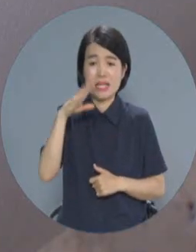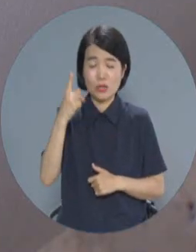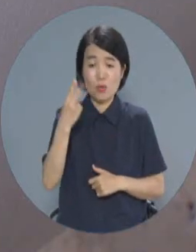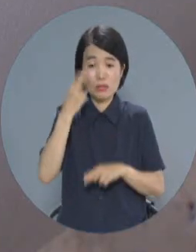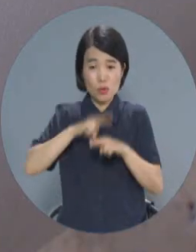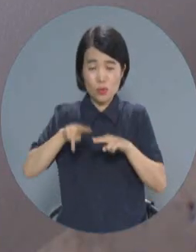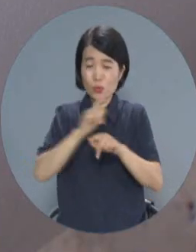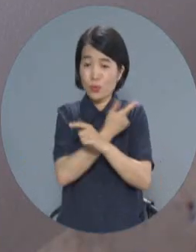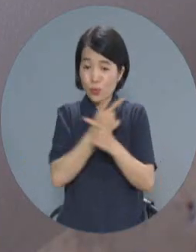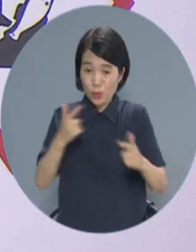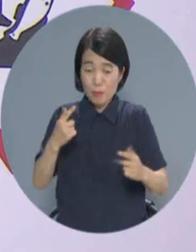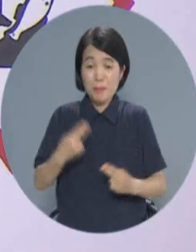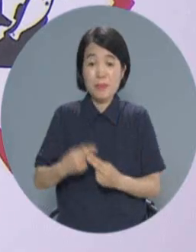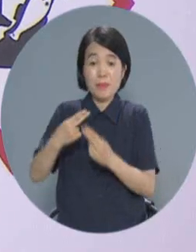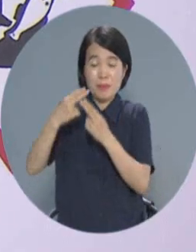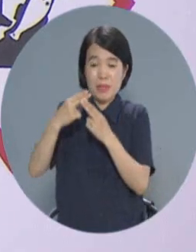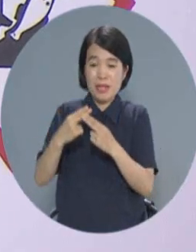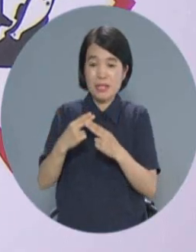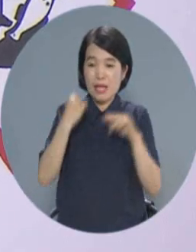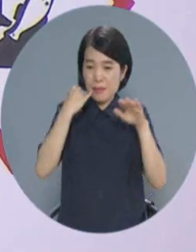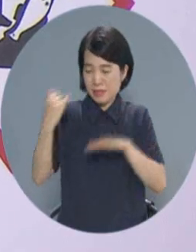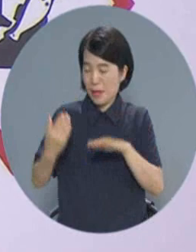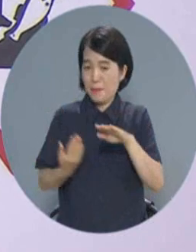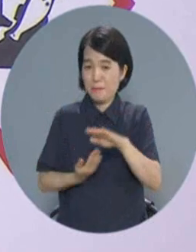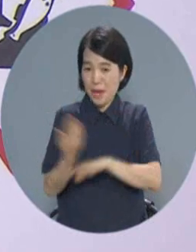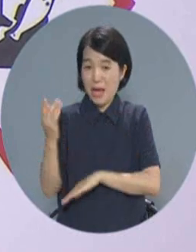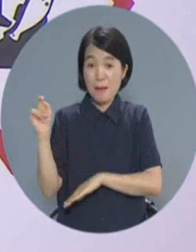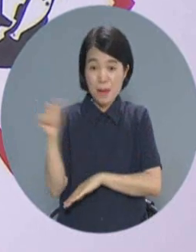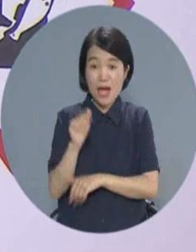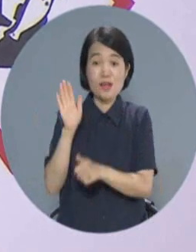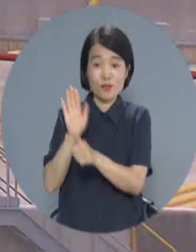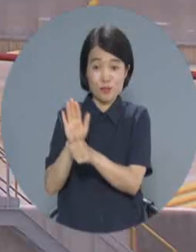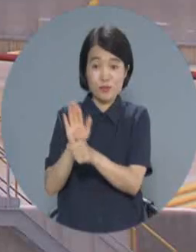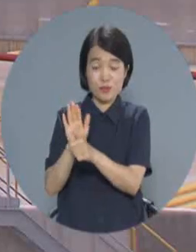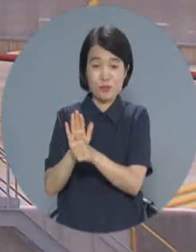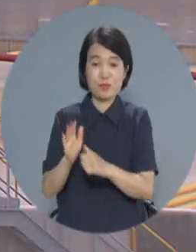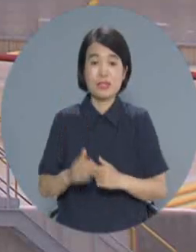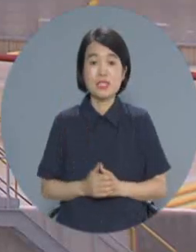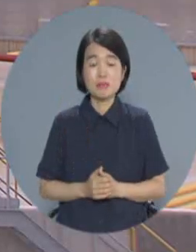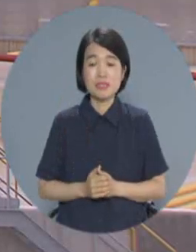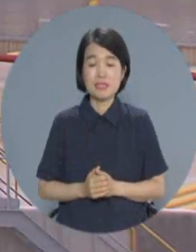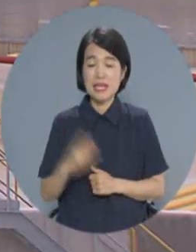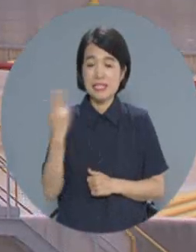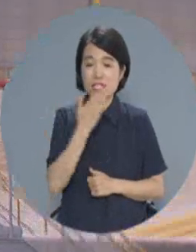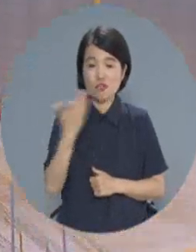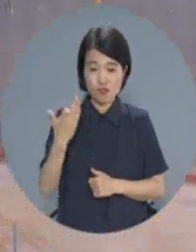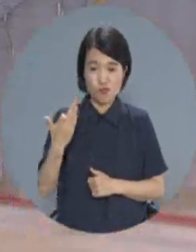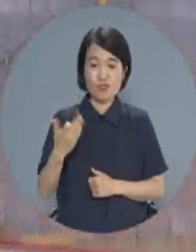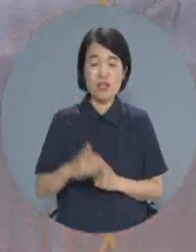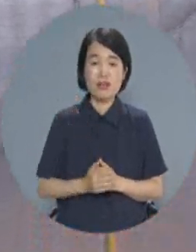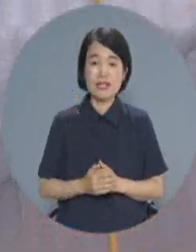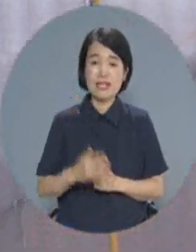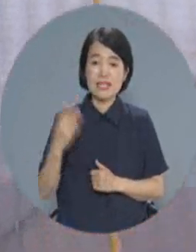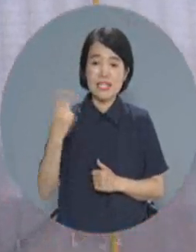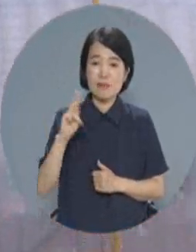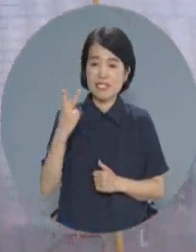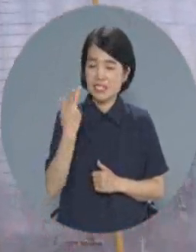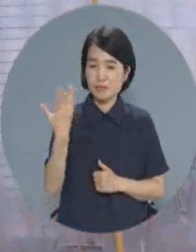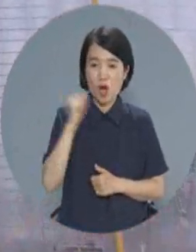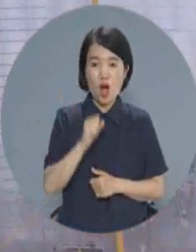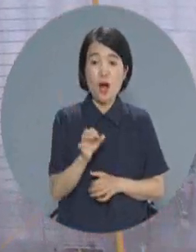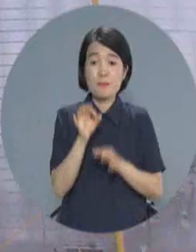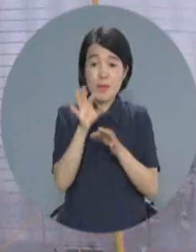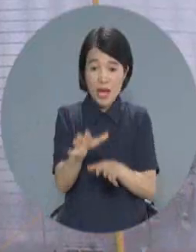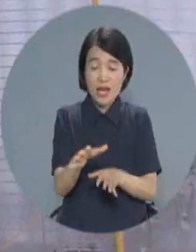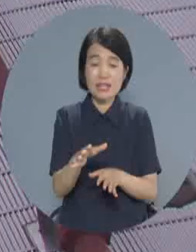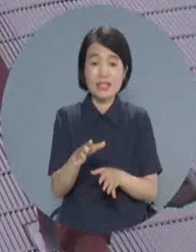석유화학 제품을 저장해 빠른 해상 운송을 돕는 시설입니다. 지난 2019년 270억 원의 비용이 투입돼